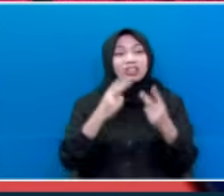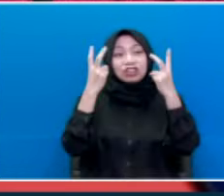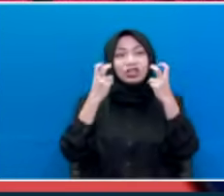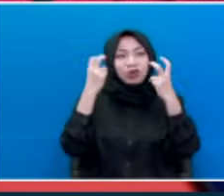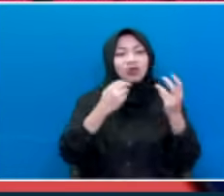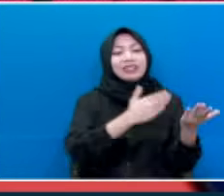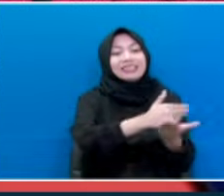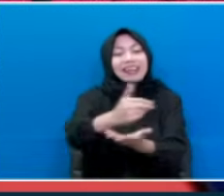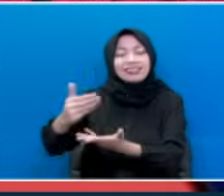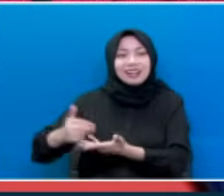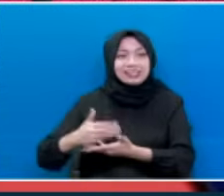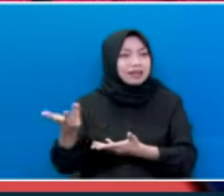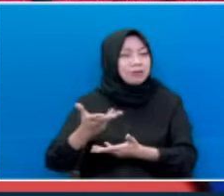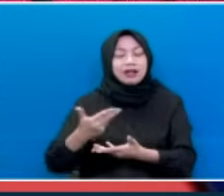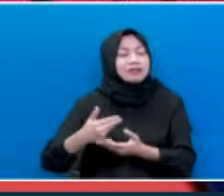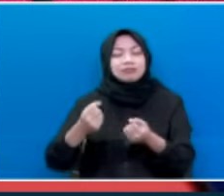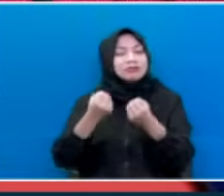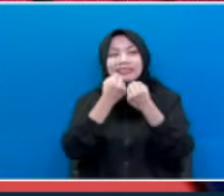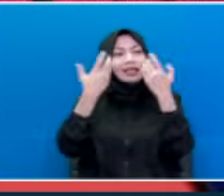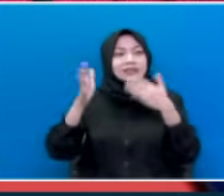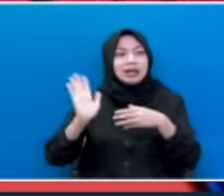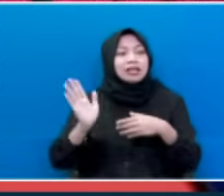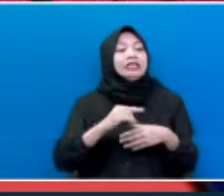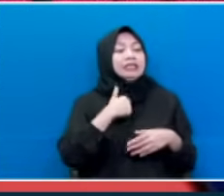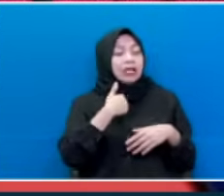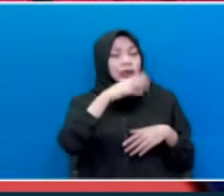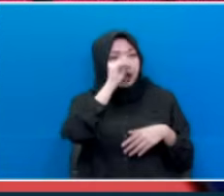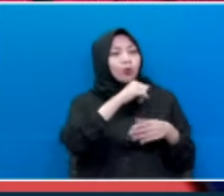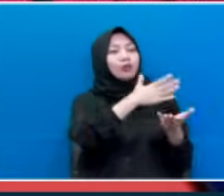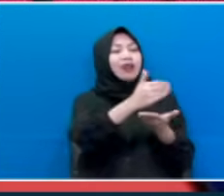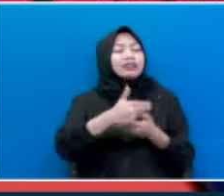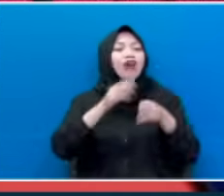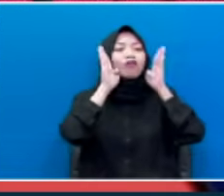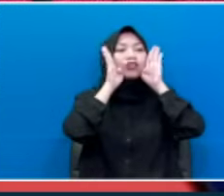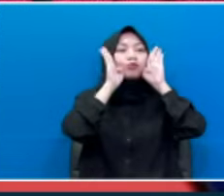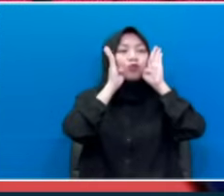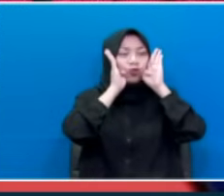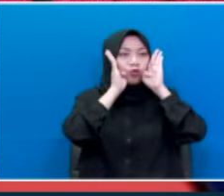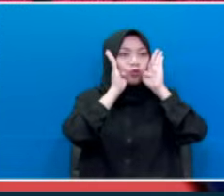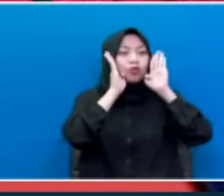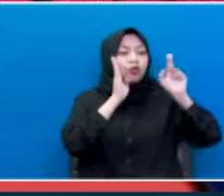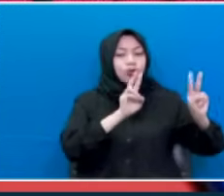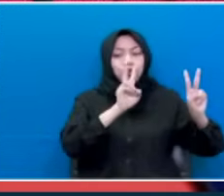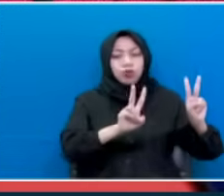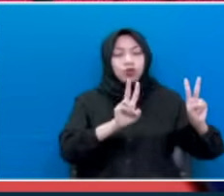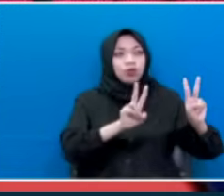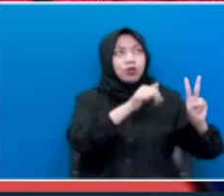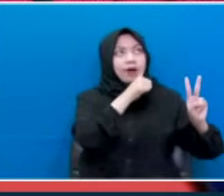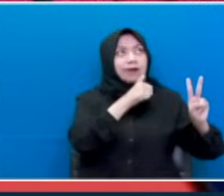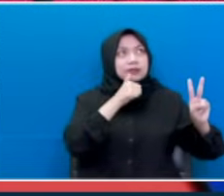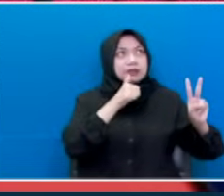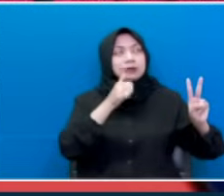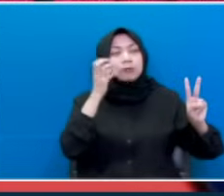tahu kan data dari Facebook Whatsapp ya Meta itu Mbak di situ kelihatan Pak Prabowo itu dan